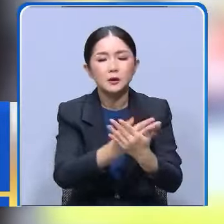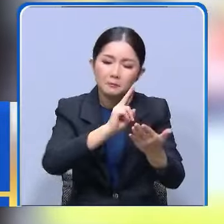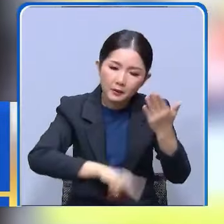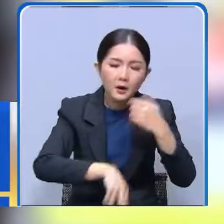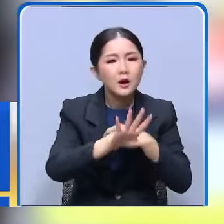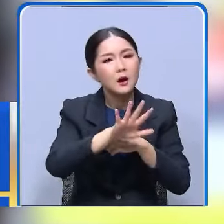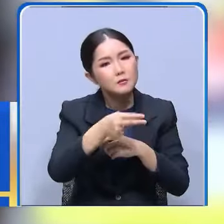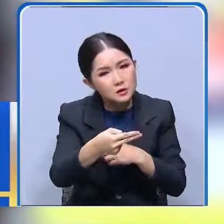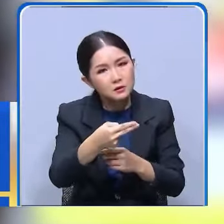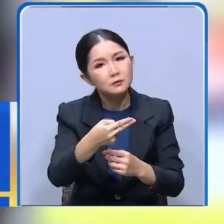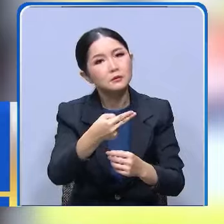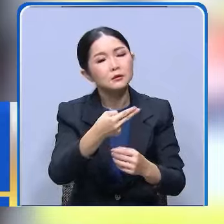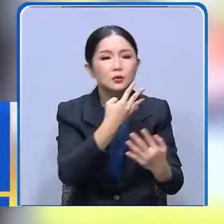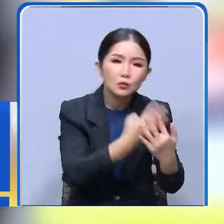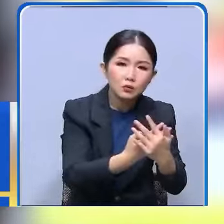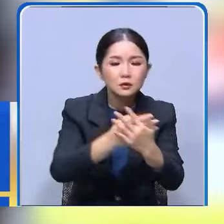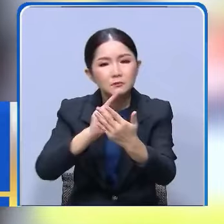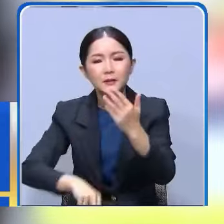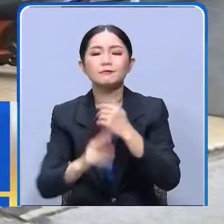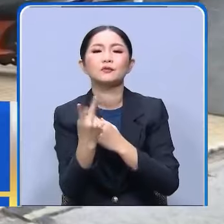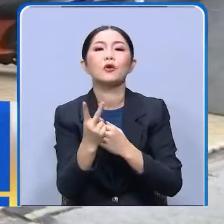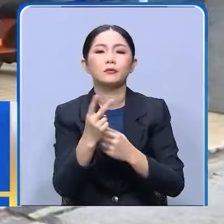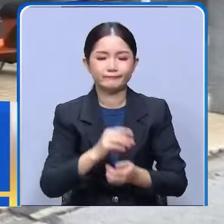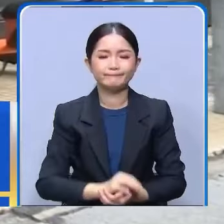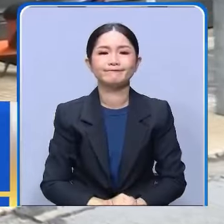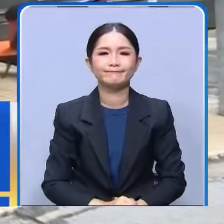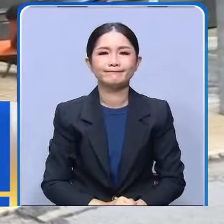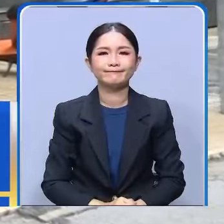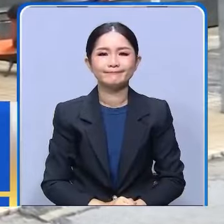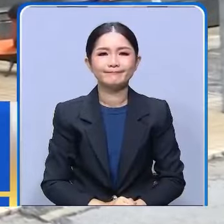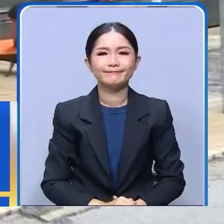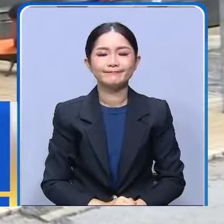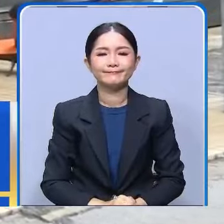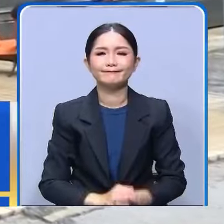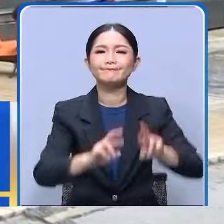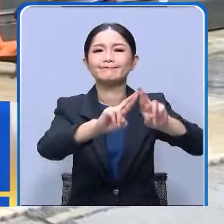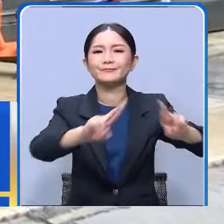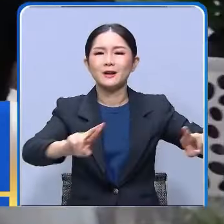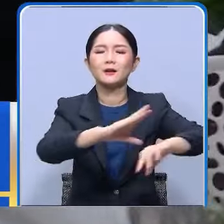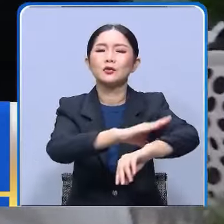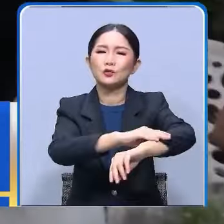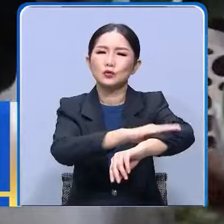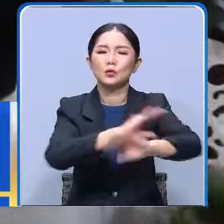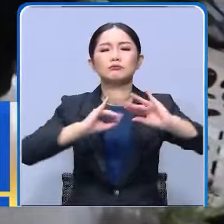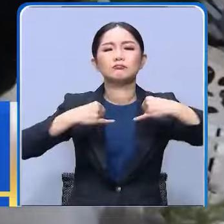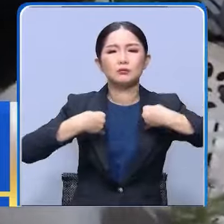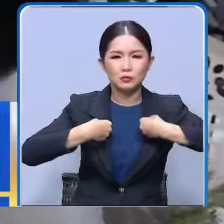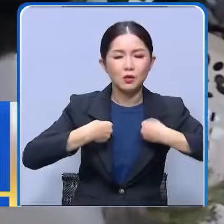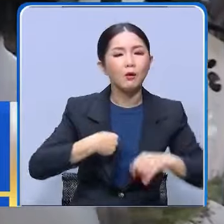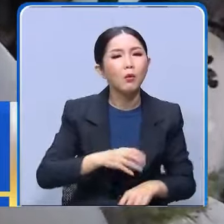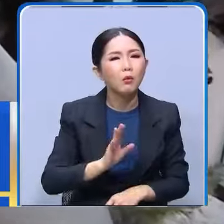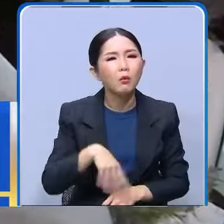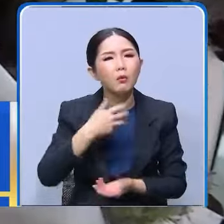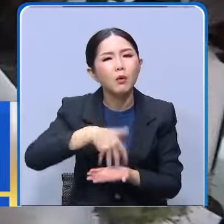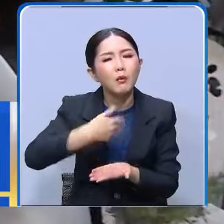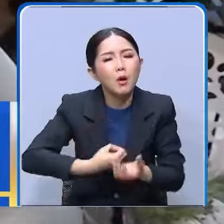แล้วจะนำตัวส่งตำรวจปคบกันต่อไปค่ะ จากข้อมูลนี่กับเจ้าของร้านสปานี่ก็เห็นบอกว่ารู้จักกันมากับบ